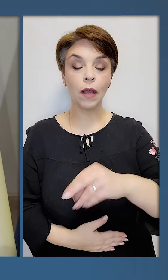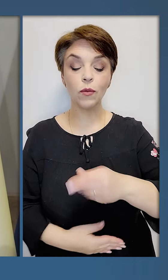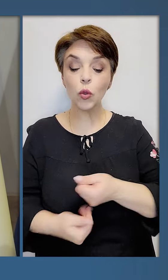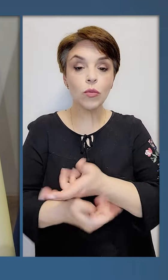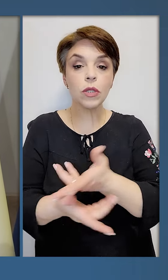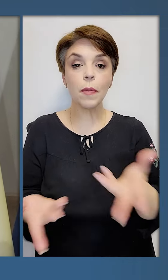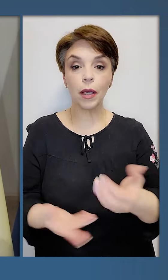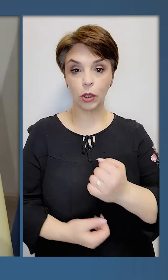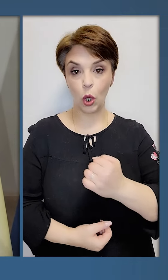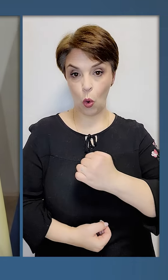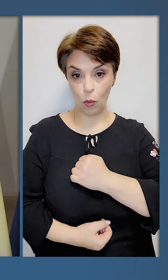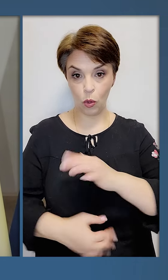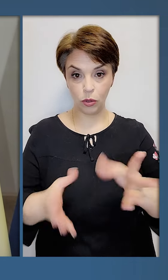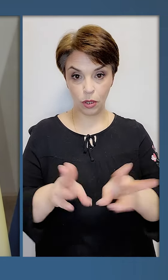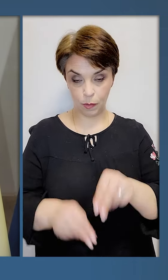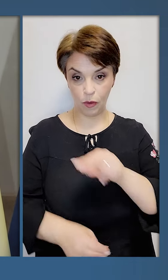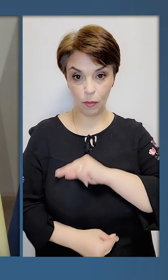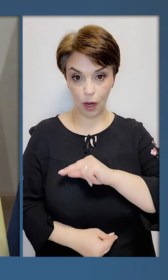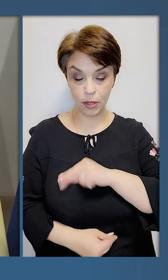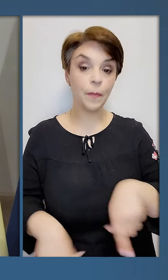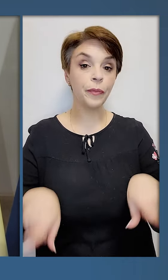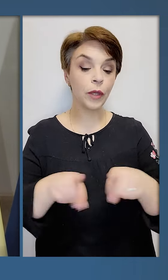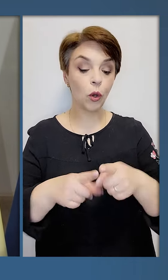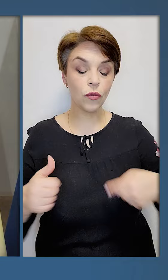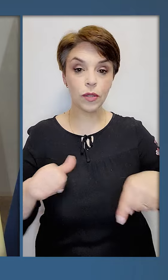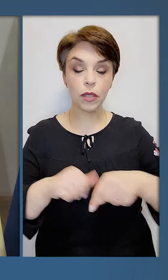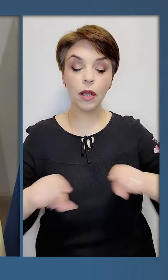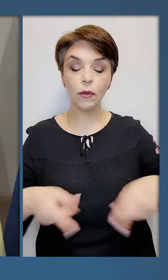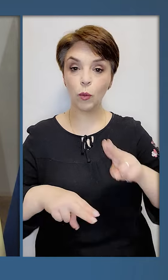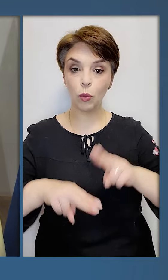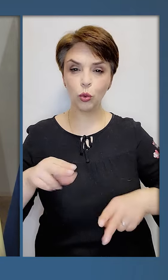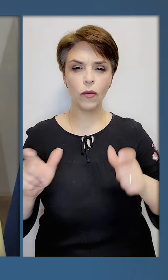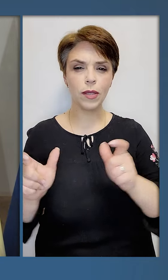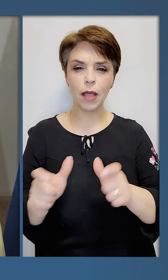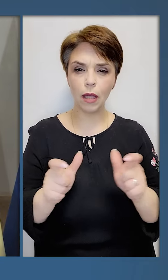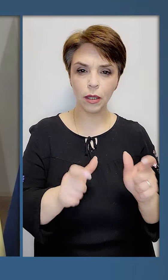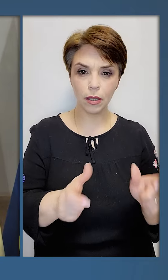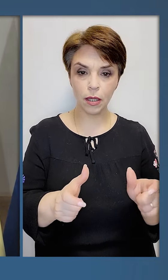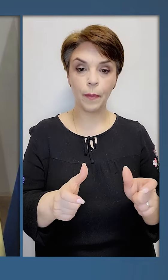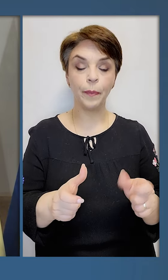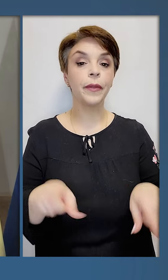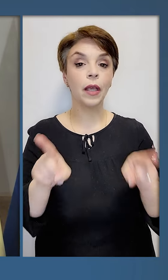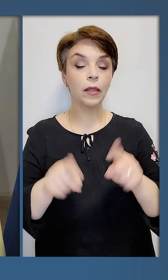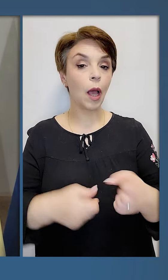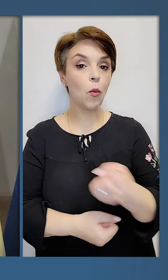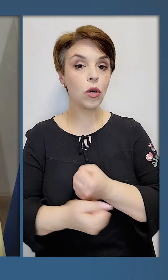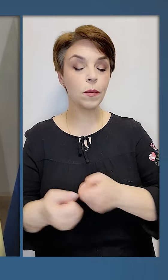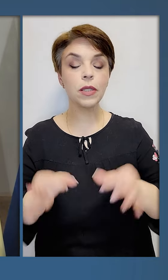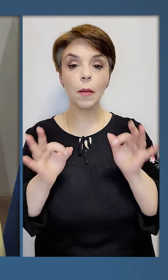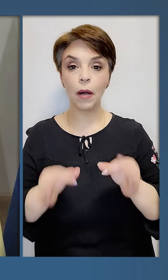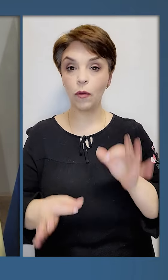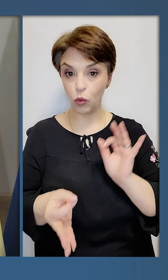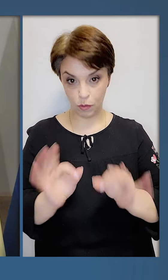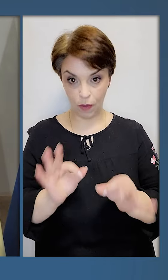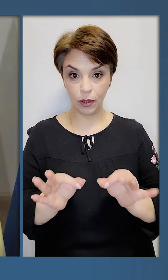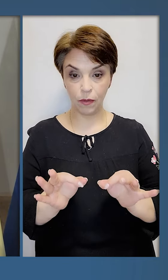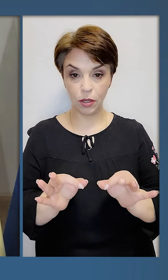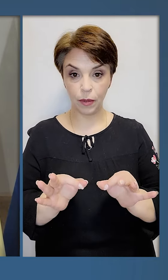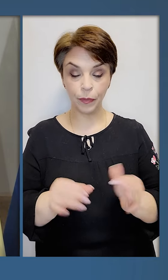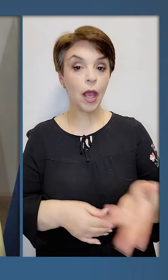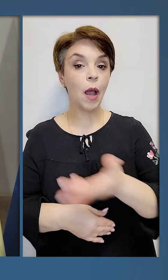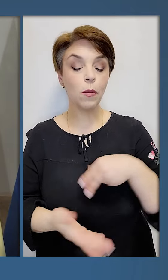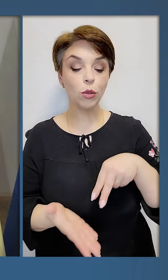всьому спектрі оборонної співпраці. І також у сферах відбудови, санкцій та боротьби за правду та